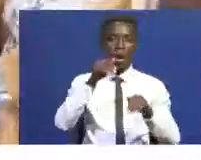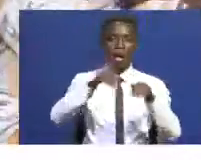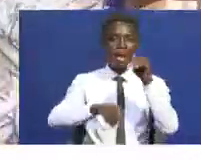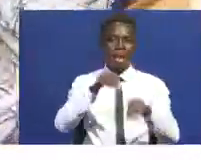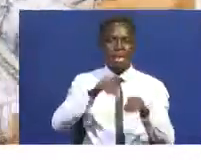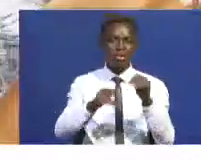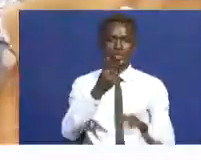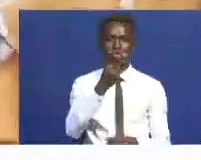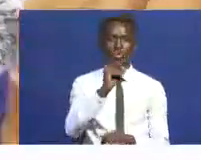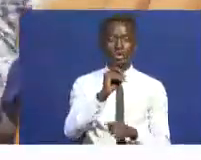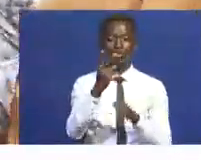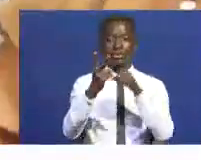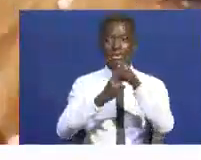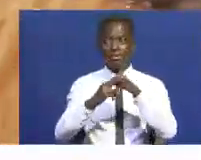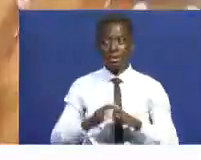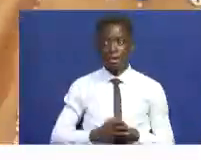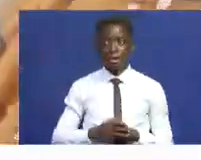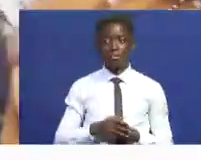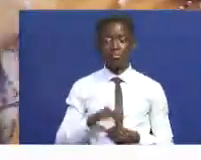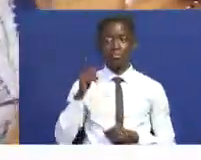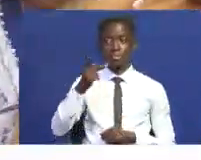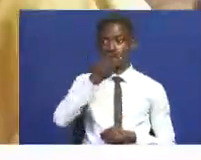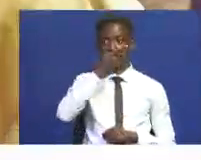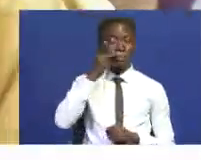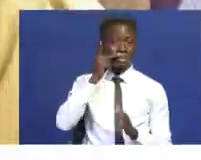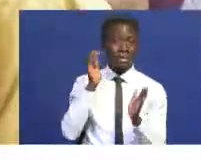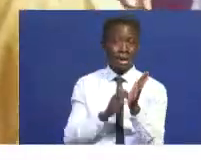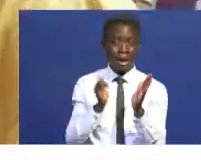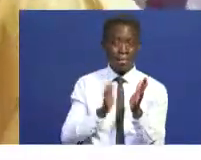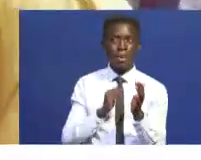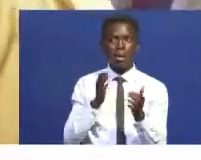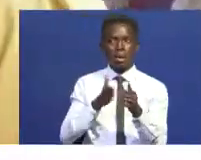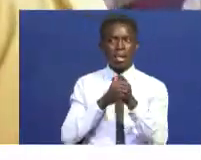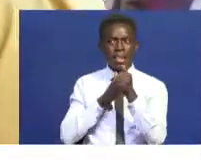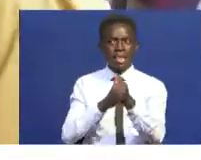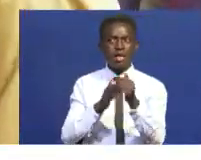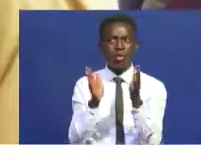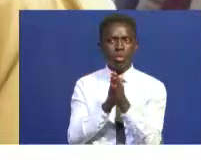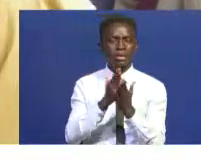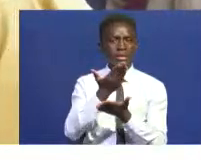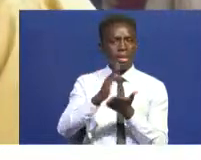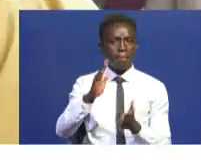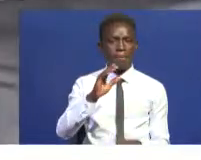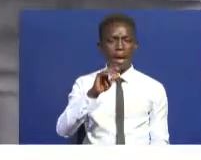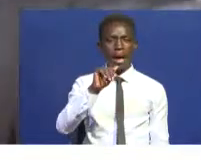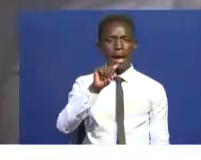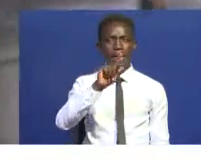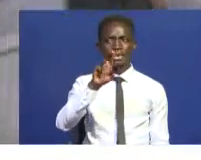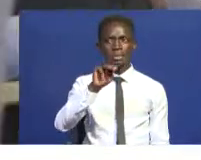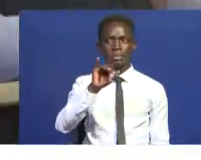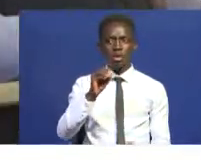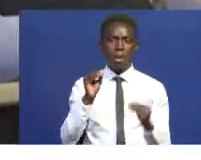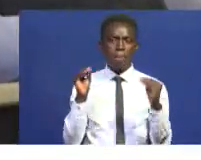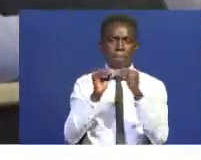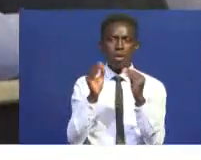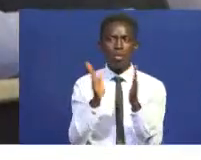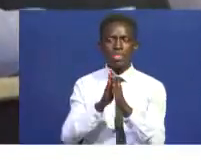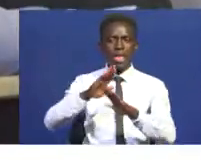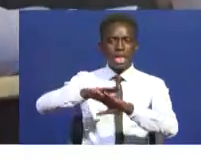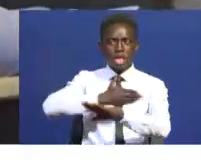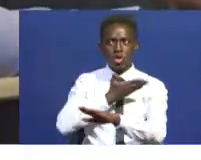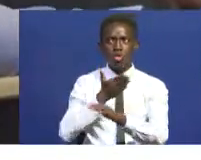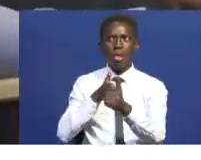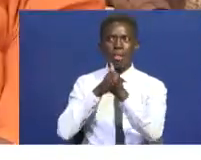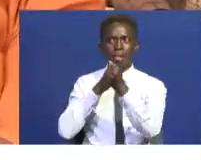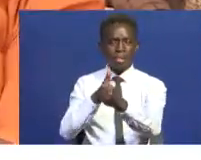2027. Musyoka anaandamana na viongozi kadhaa wa mrengo wa Azimio, alikutana na baraza la wazee wa jamii ya Agikuyu katika juhudi za